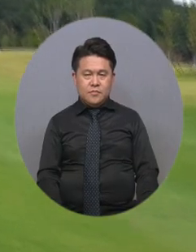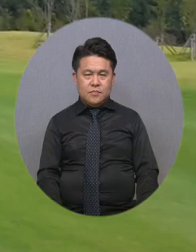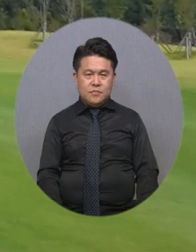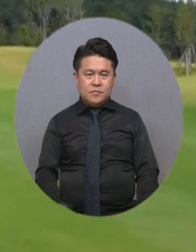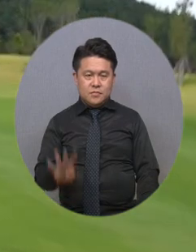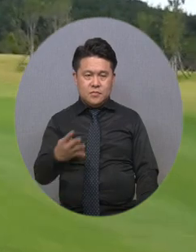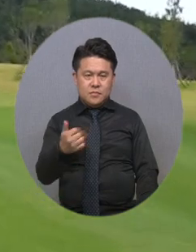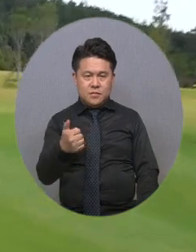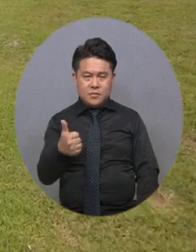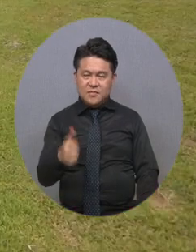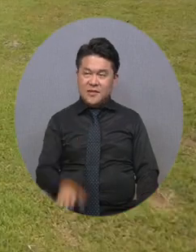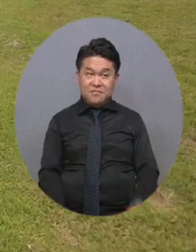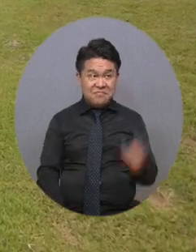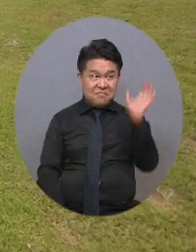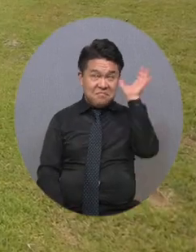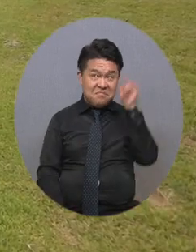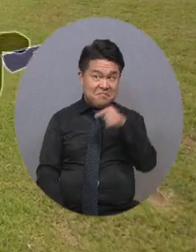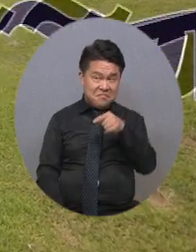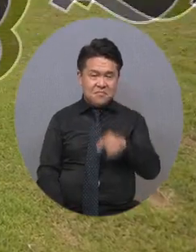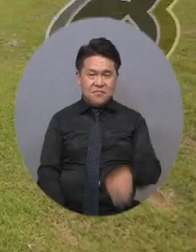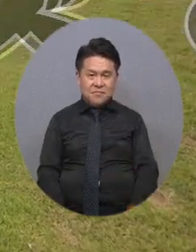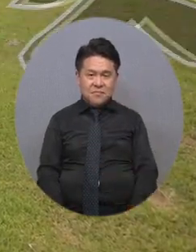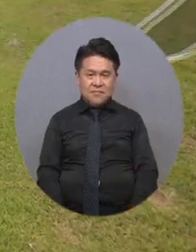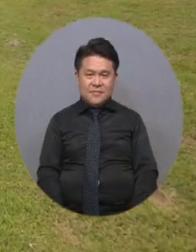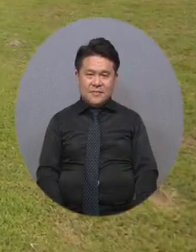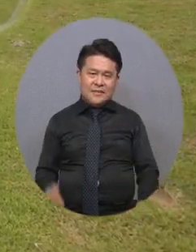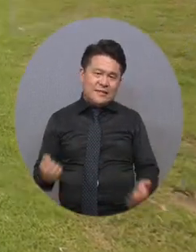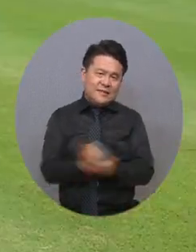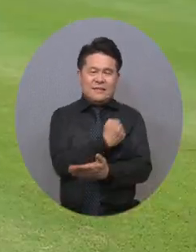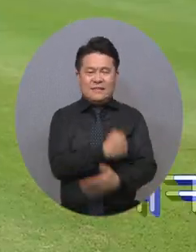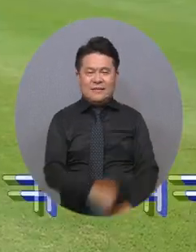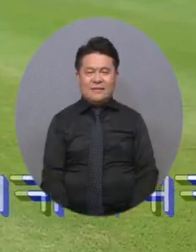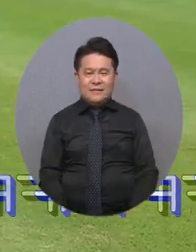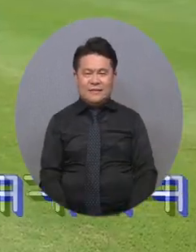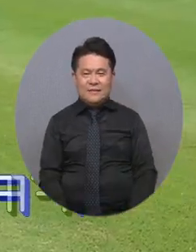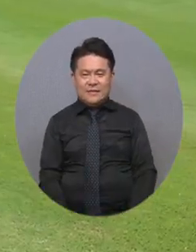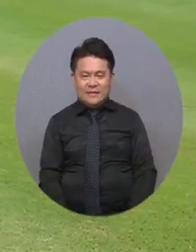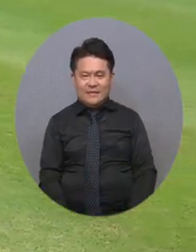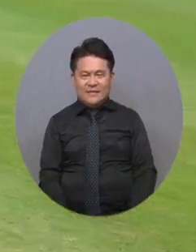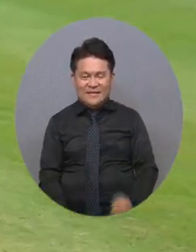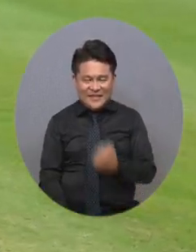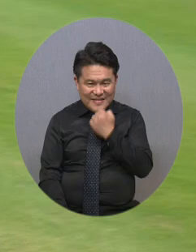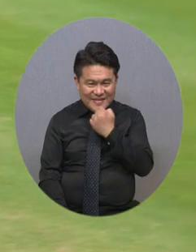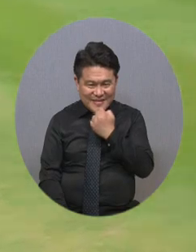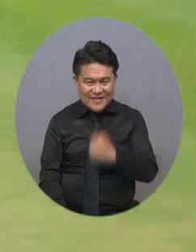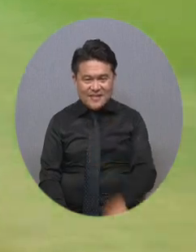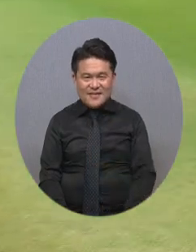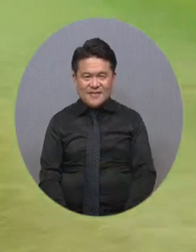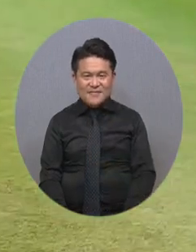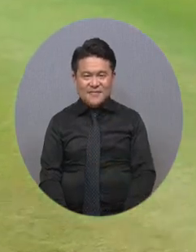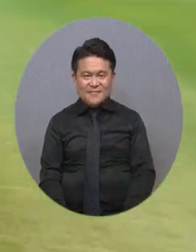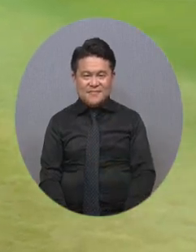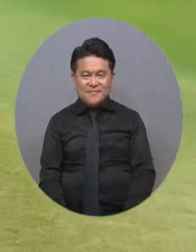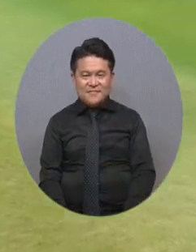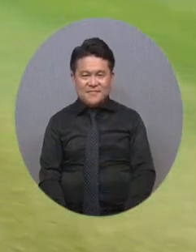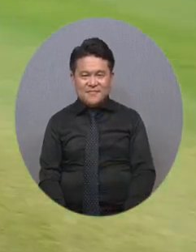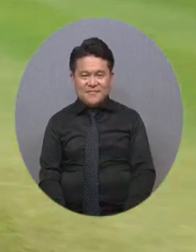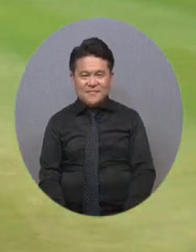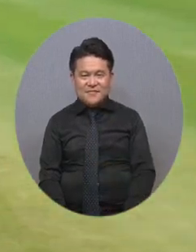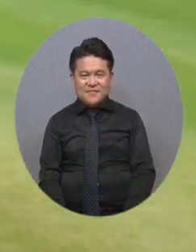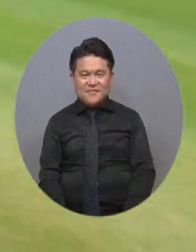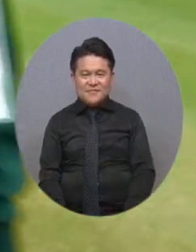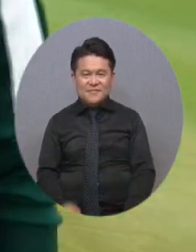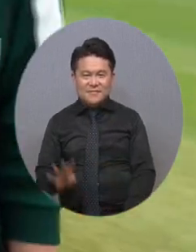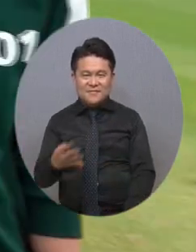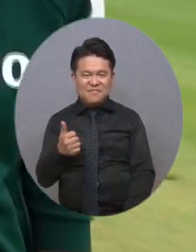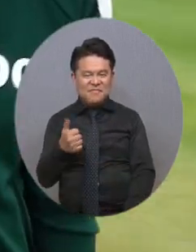455번이다 지게 돼요. 아우 와 역시 희망시키지 않는